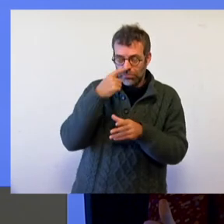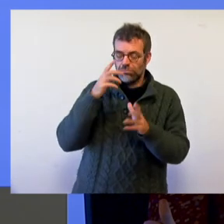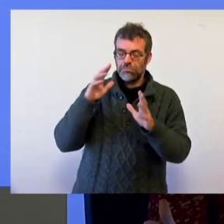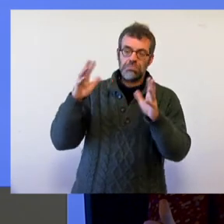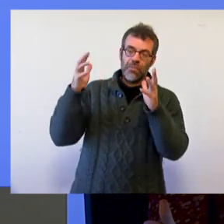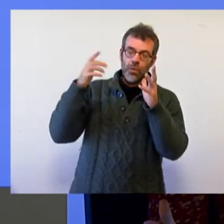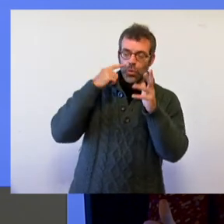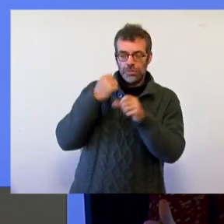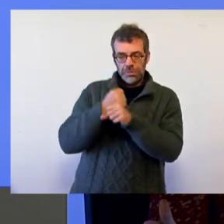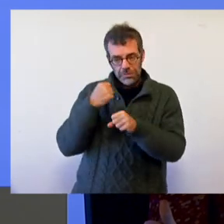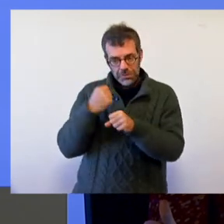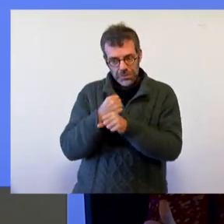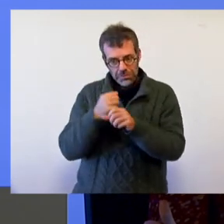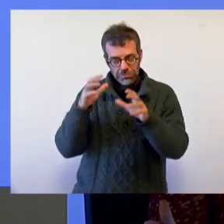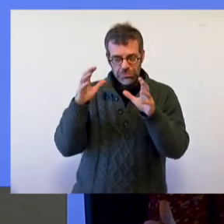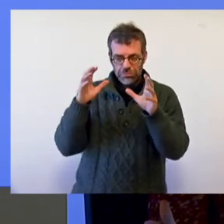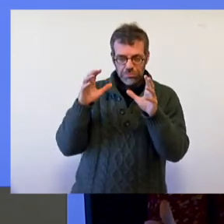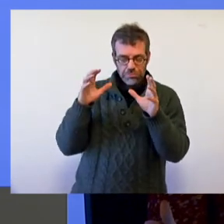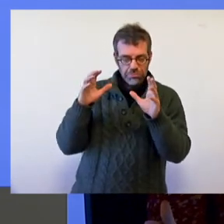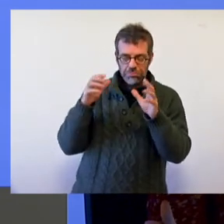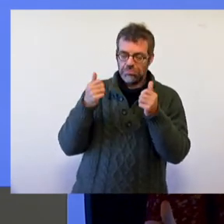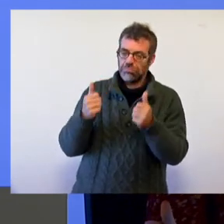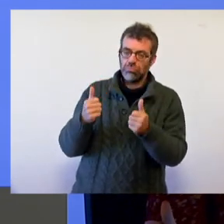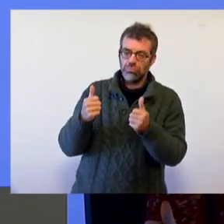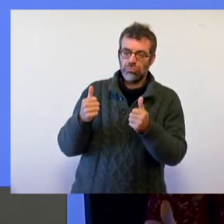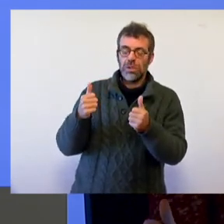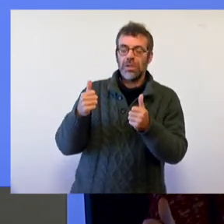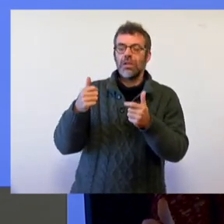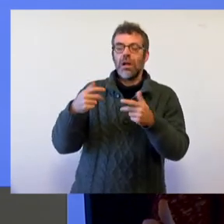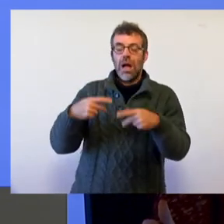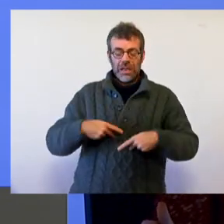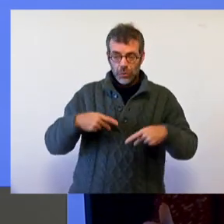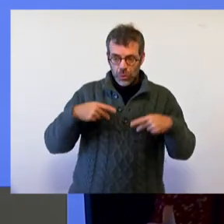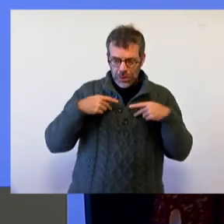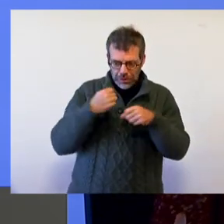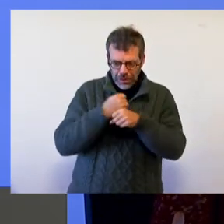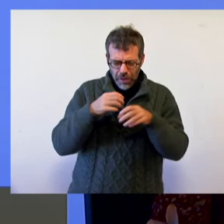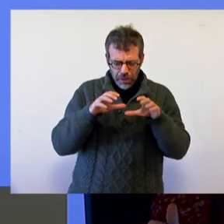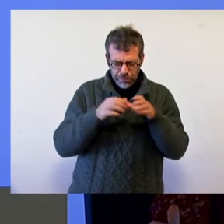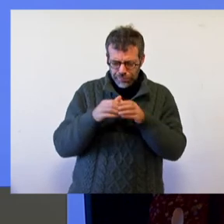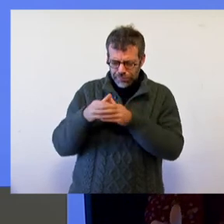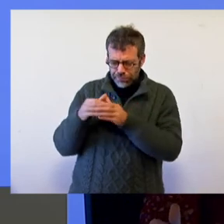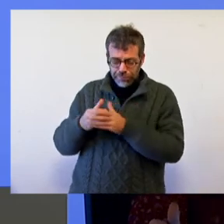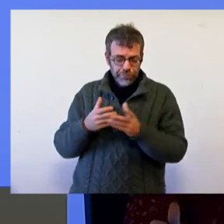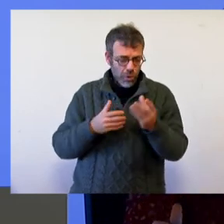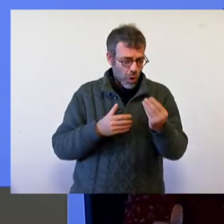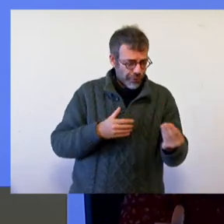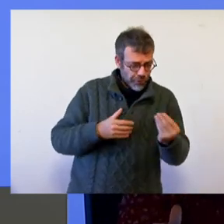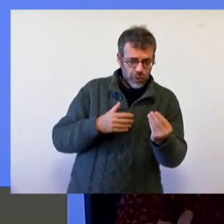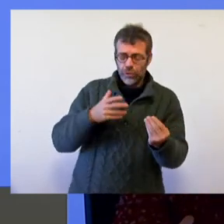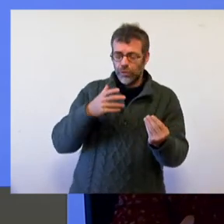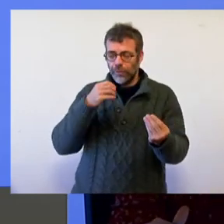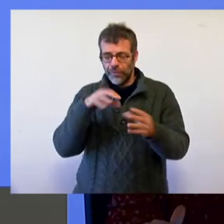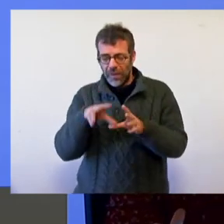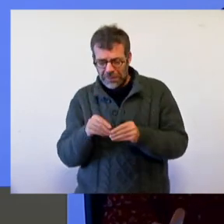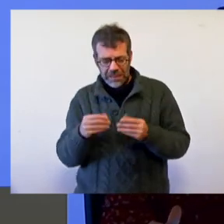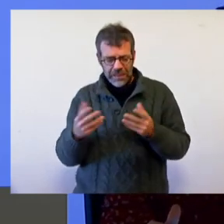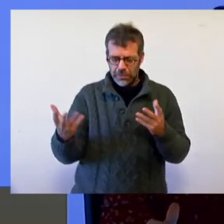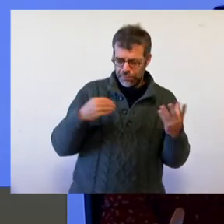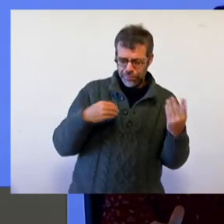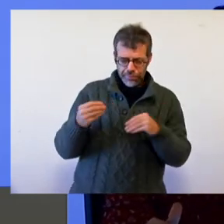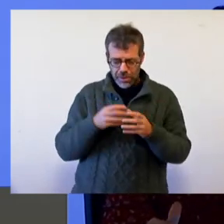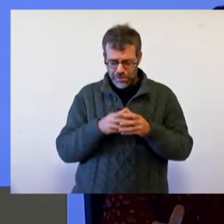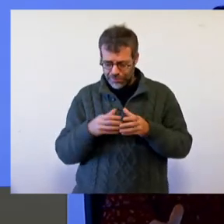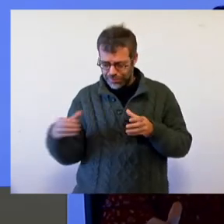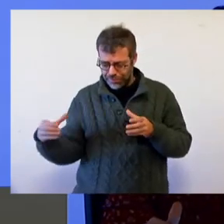pu, tous les professionnels ont travaillé ensemble sous forme d'ateliers pour mettre de la transversalité au service des 1000